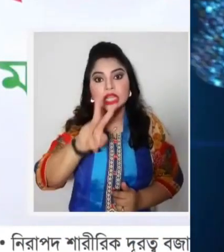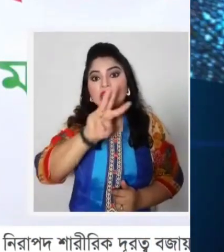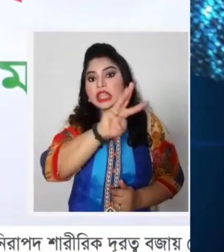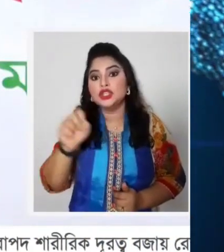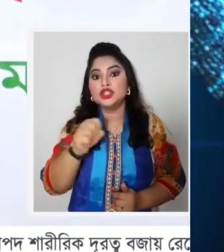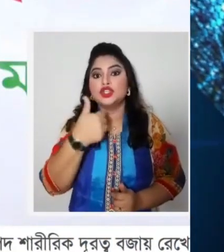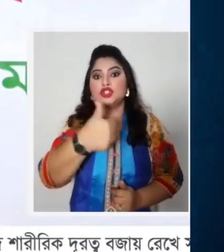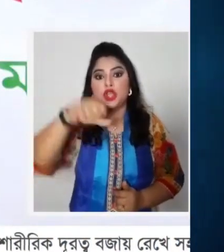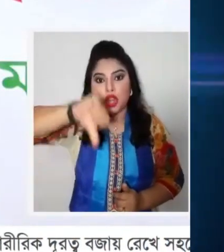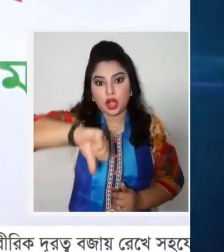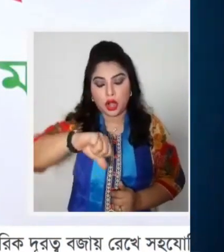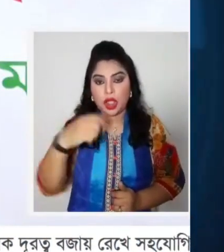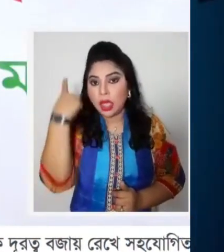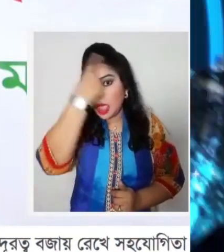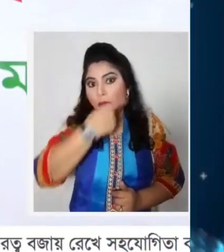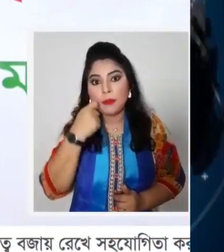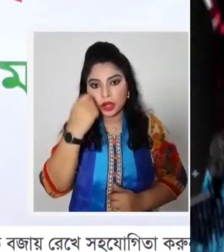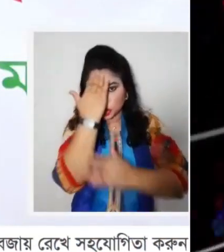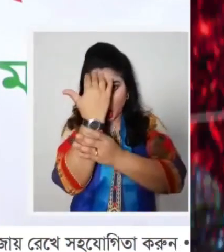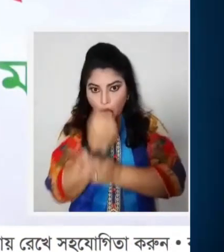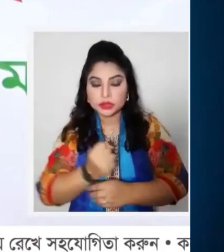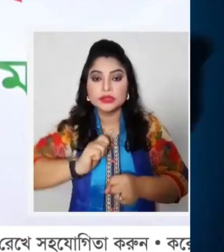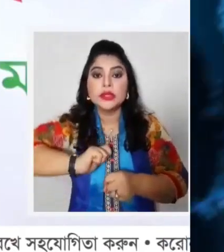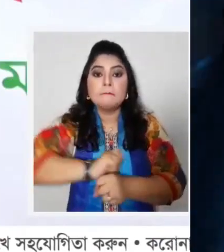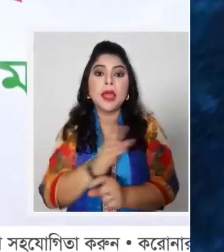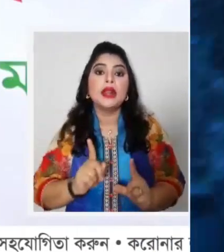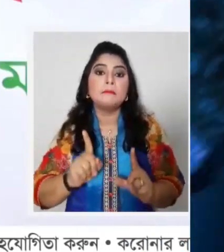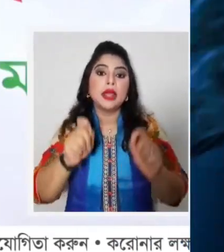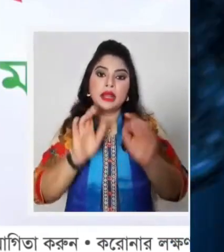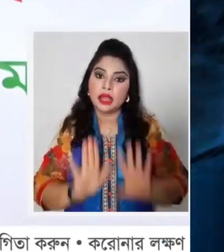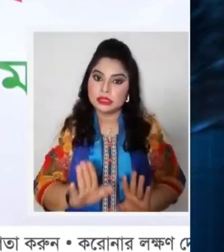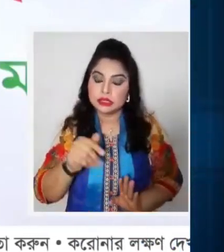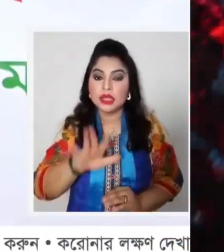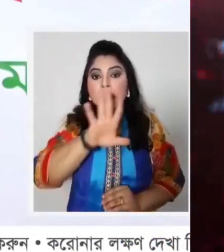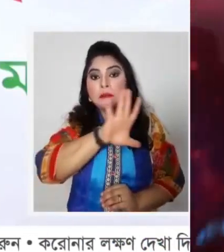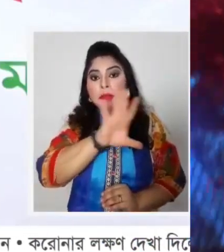১৭.১৭%। এ পর্যন্ত শনাক্ত হয়েছে ৮৪৩৭৯ জন।